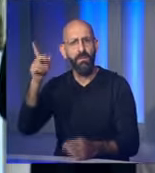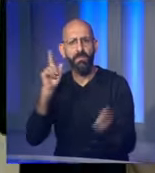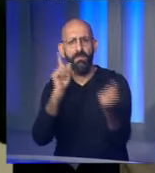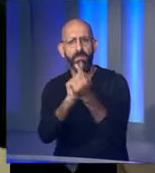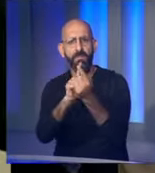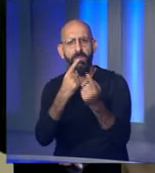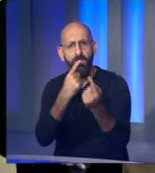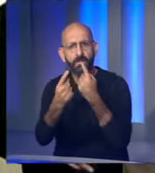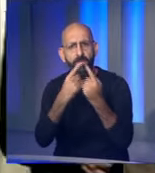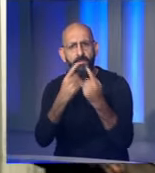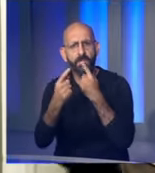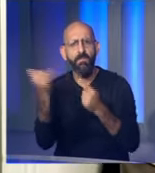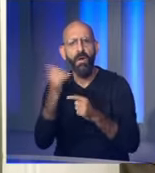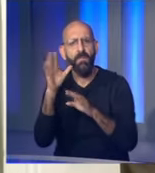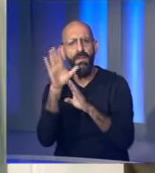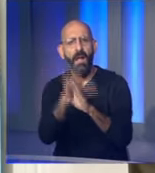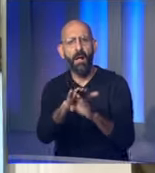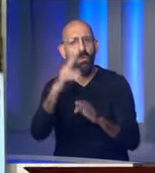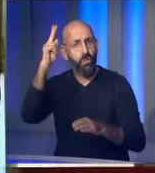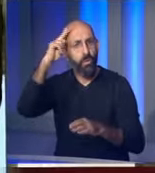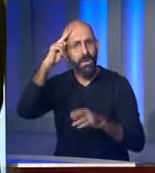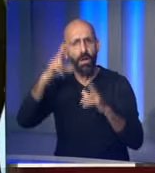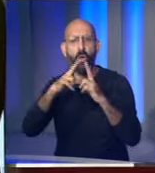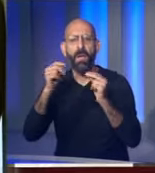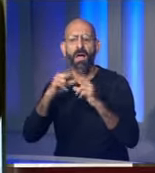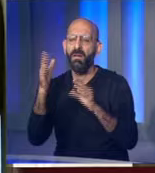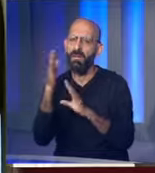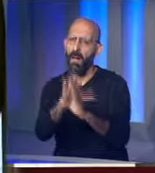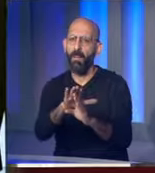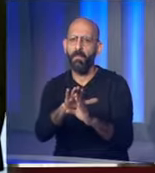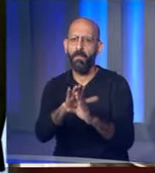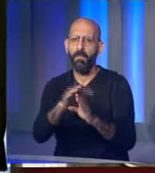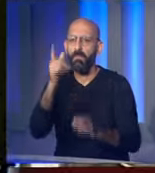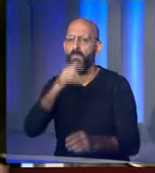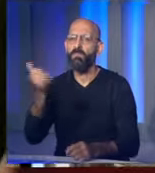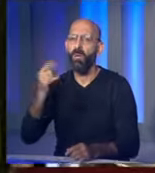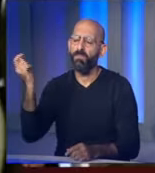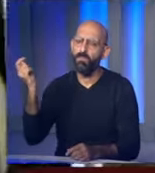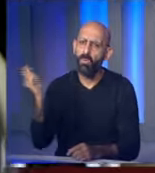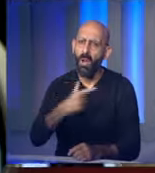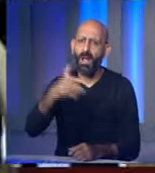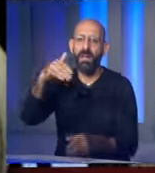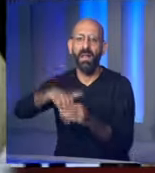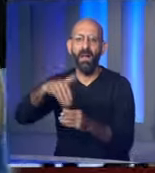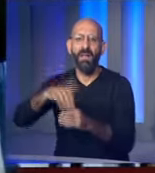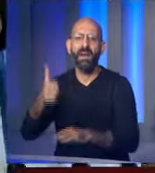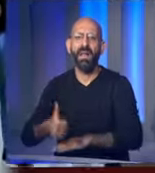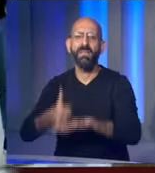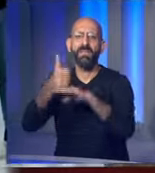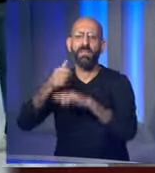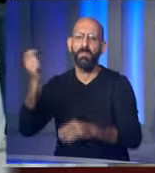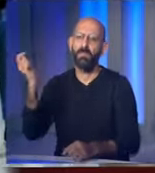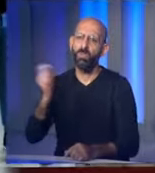البخاري وجر عرض لاخر المستجدات السفير السعودي جدد دعم المملكه العربيه السعوديه للبنان ووقوفها الى جانبه